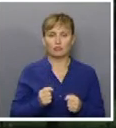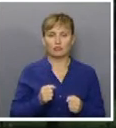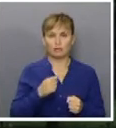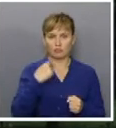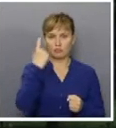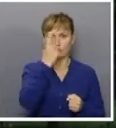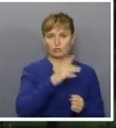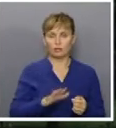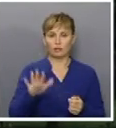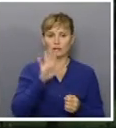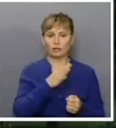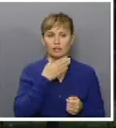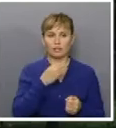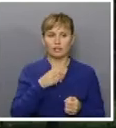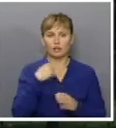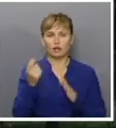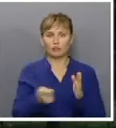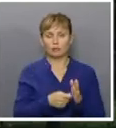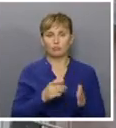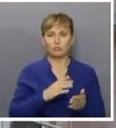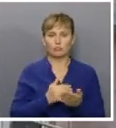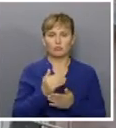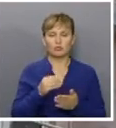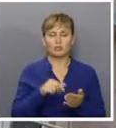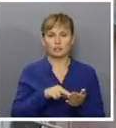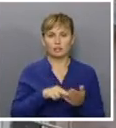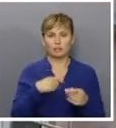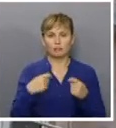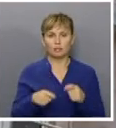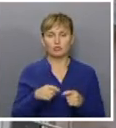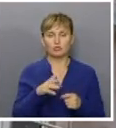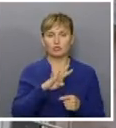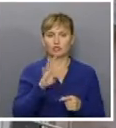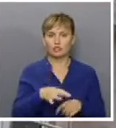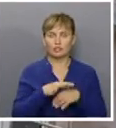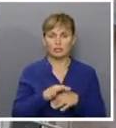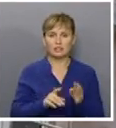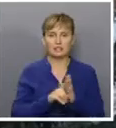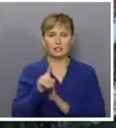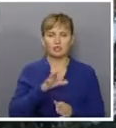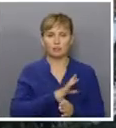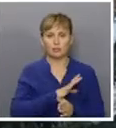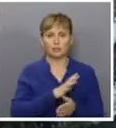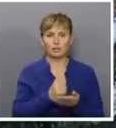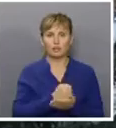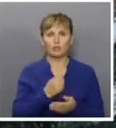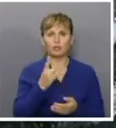лицо. Аукцион был проведен методом повышения цены. Торги длились 4 часа. Стартовая цена объекта составляла